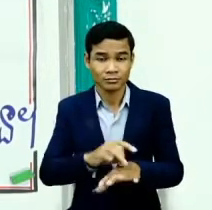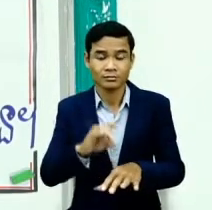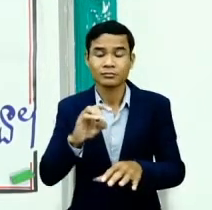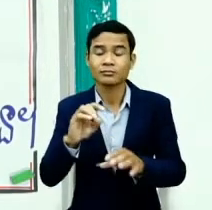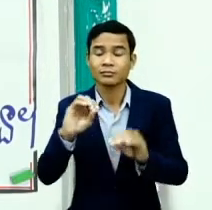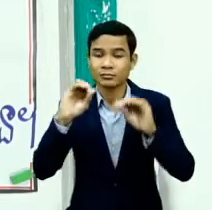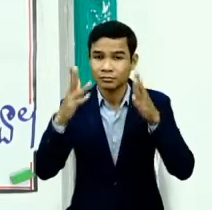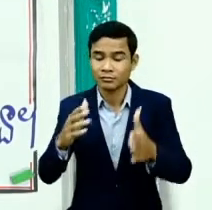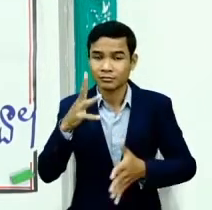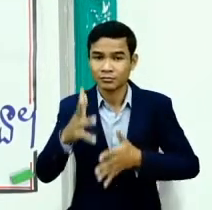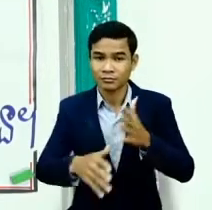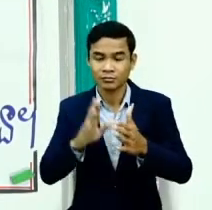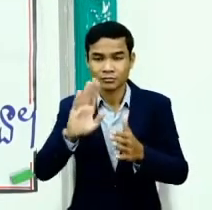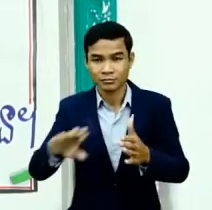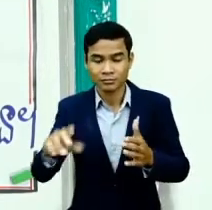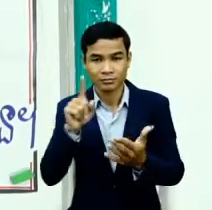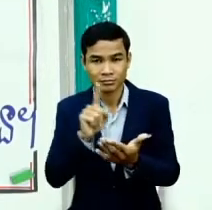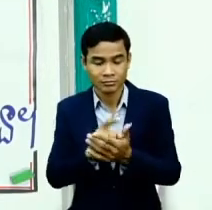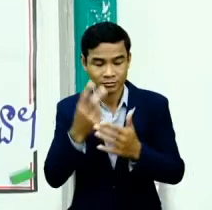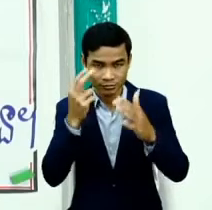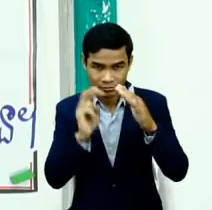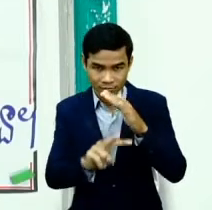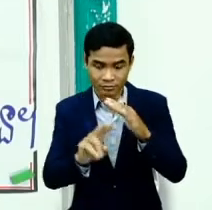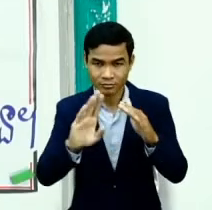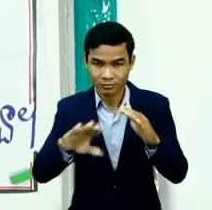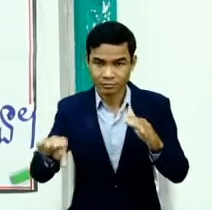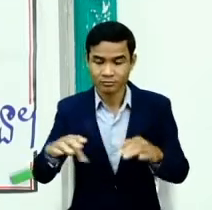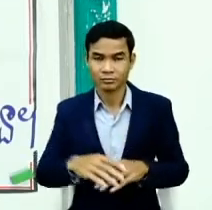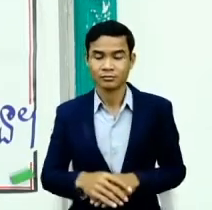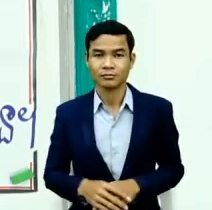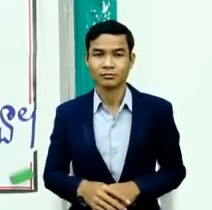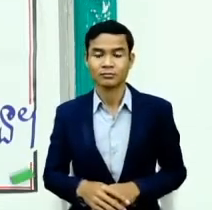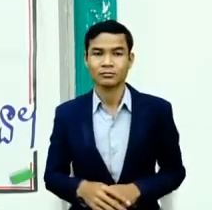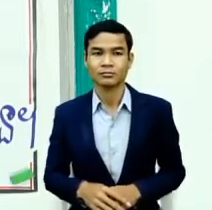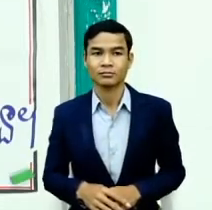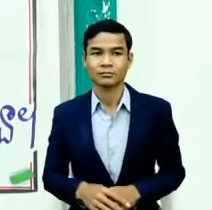Cho con tặng ạ khá ní, trời chơi chơi tục đã sắp đạp ná Chà